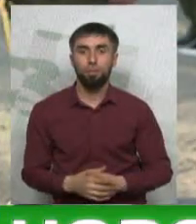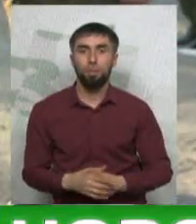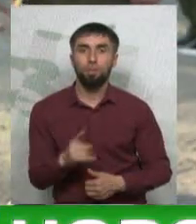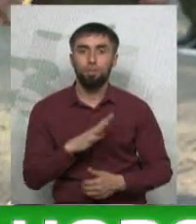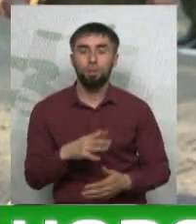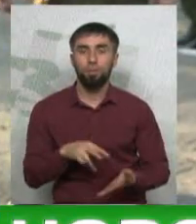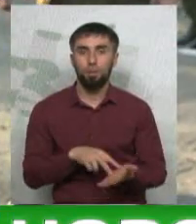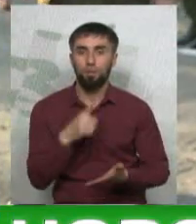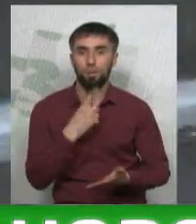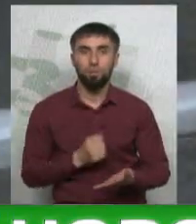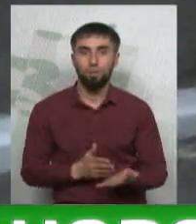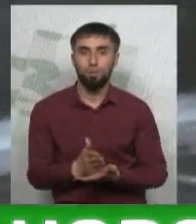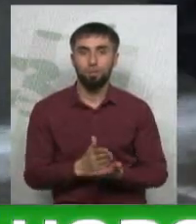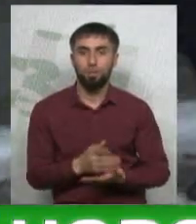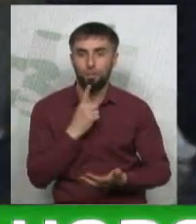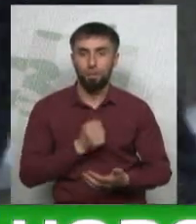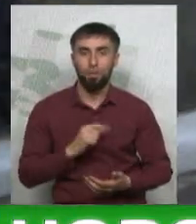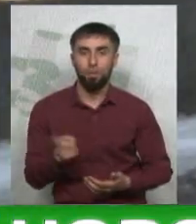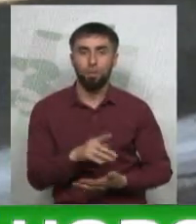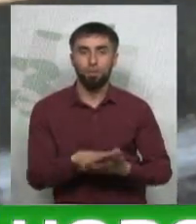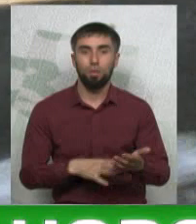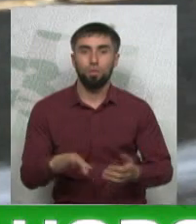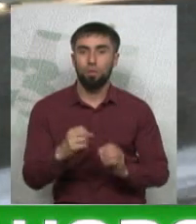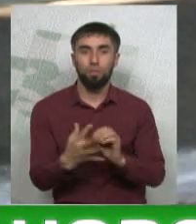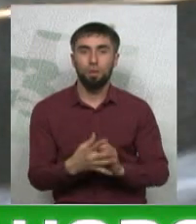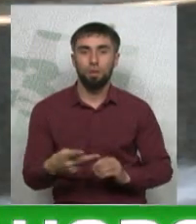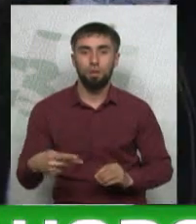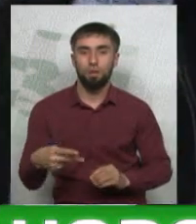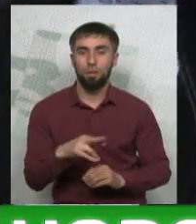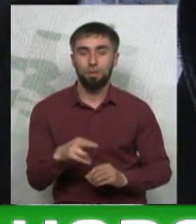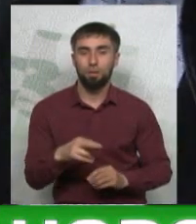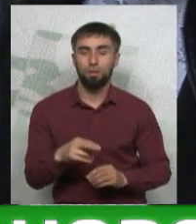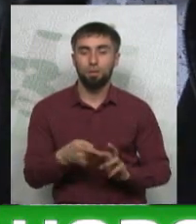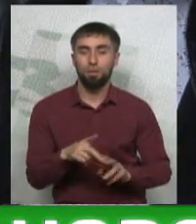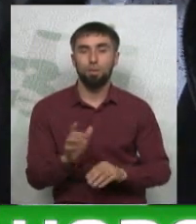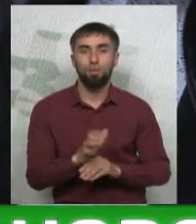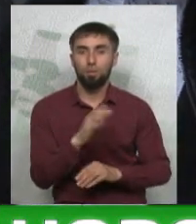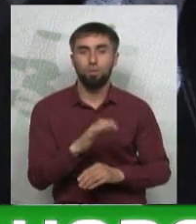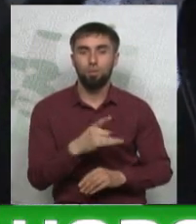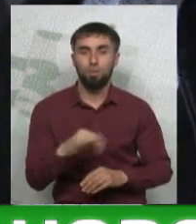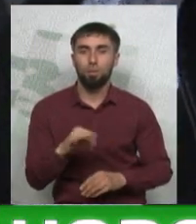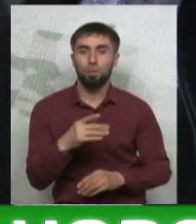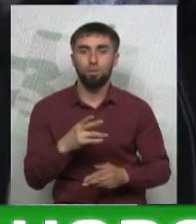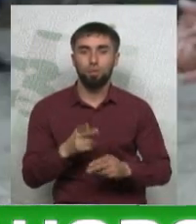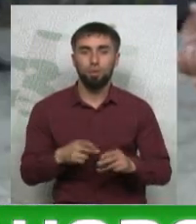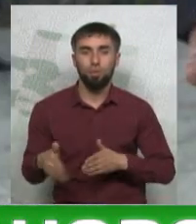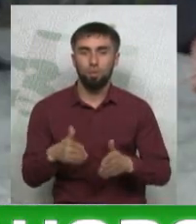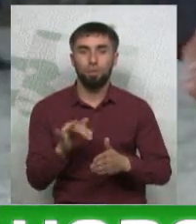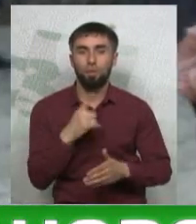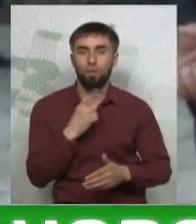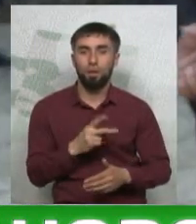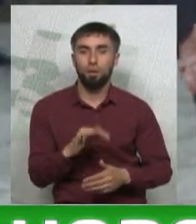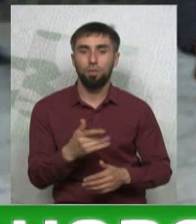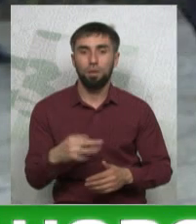того, чтобы пройти военную службу. Призывная кампания продлится до 15 июня. Наших ребят отправят в сухопутные, железнодорожные и войска